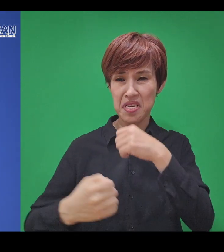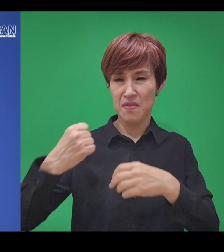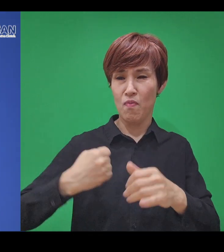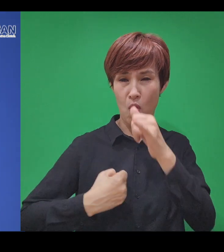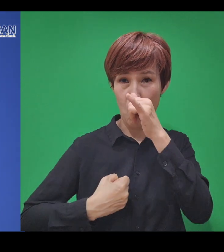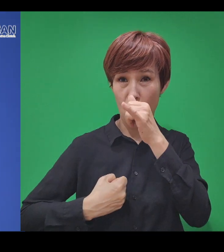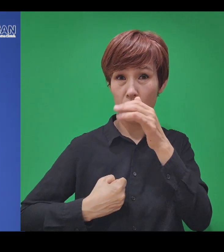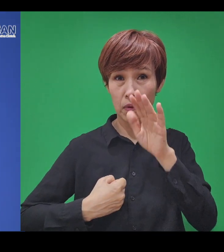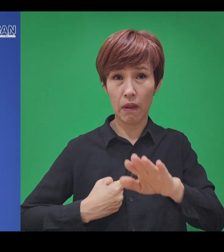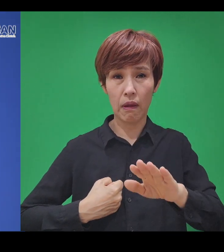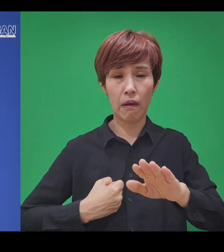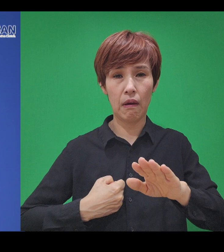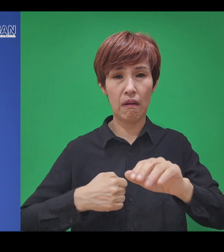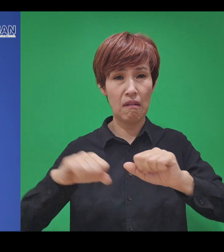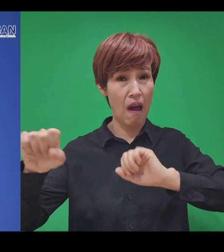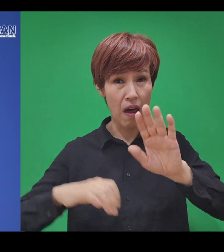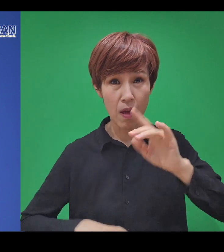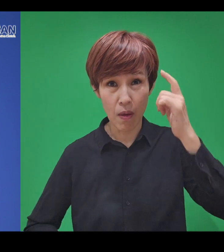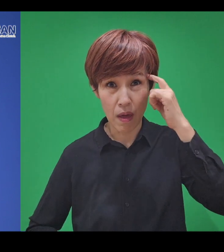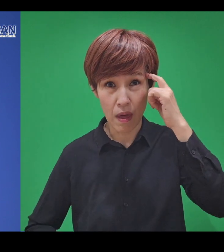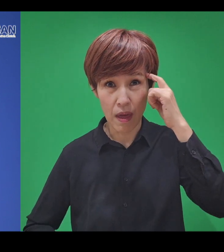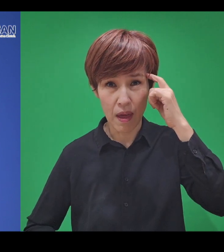탐욕에 사로잡혔어요.